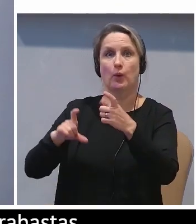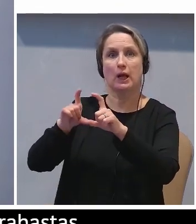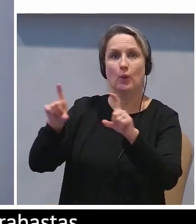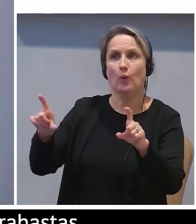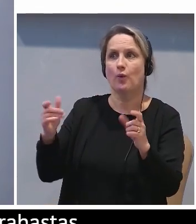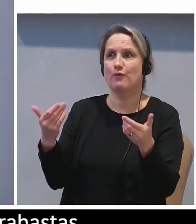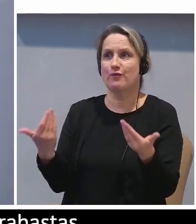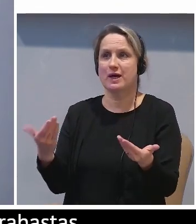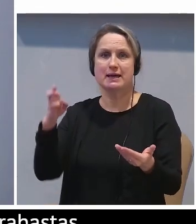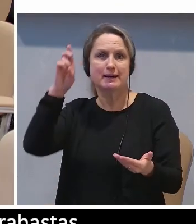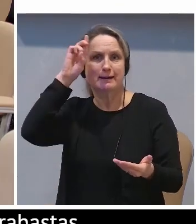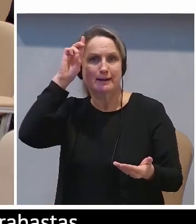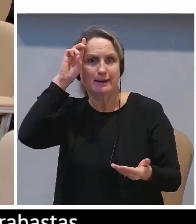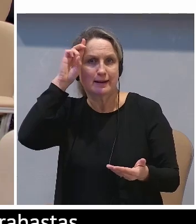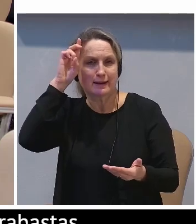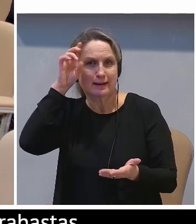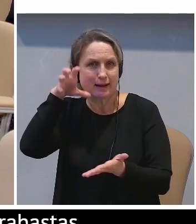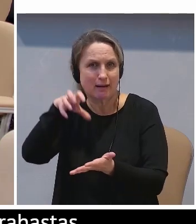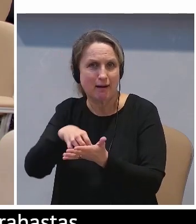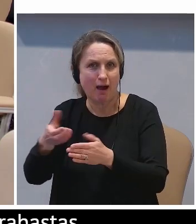või riiklik amet.